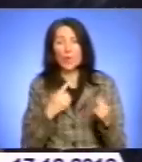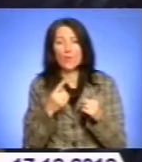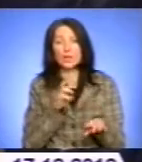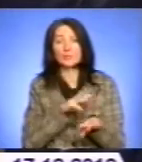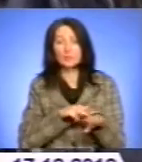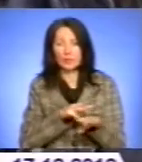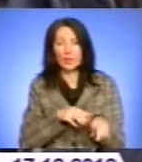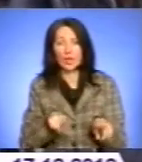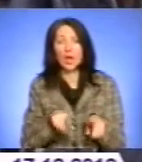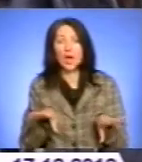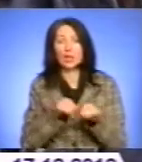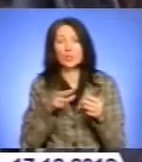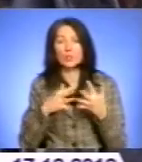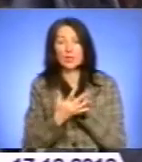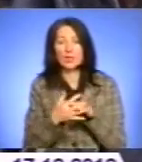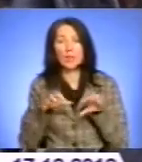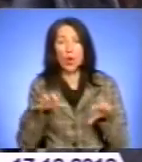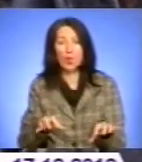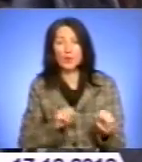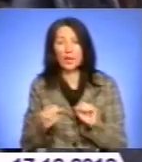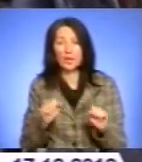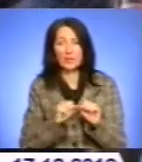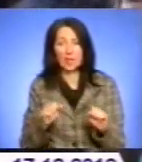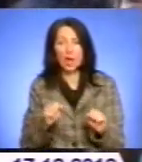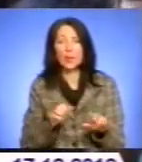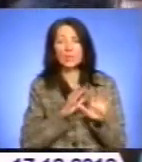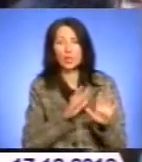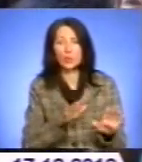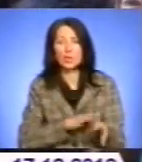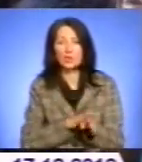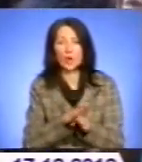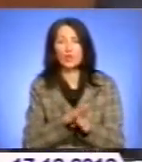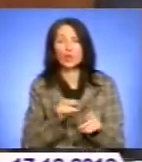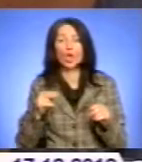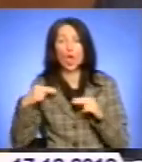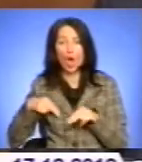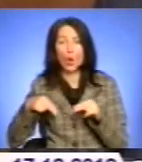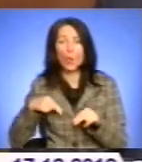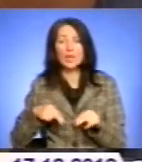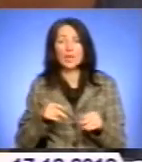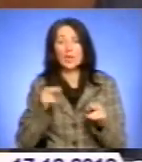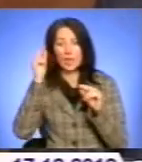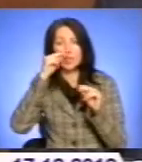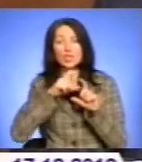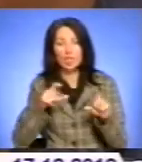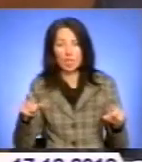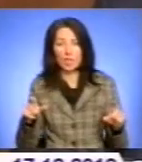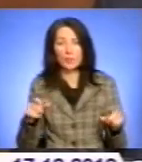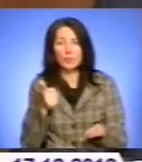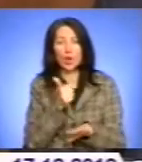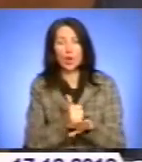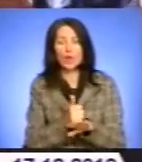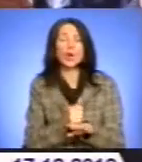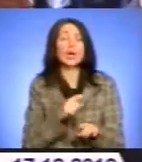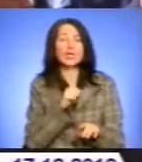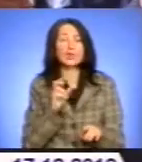сільськими та селищними головами, керівниками та заступниками із виховної роботи навчальних закладів. Голова Зборівської райдержадміністрації Феліксій